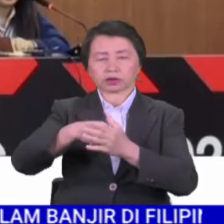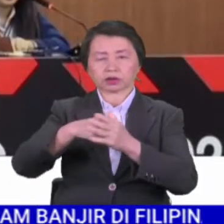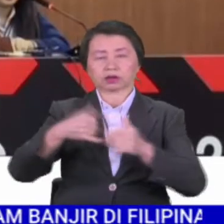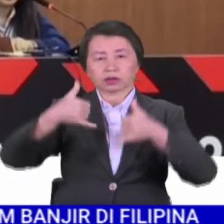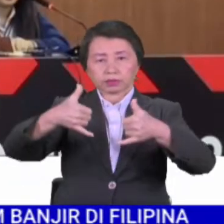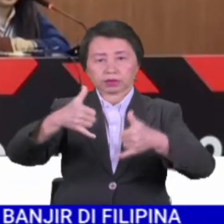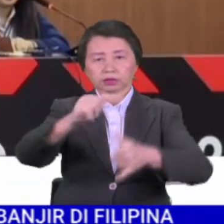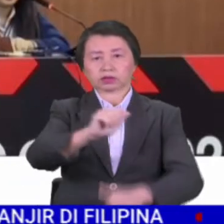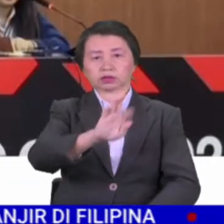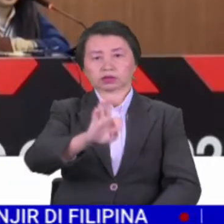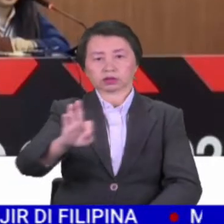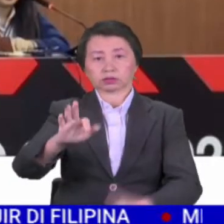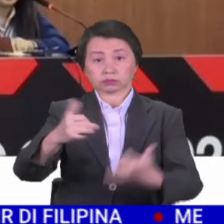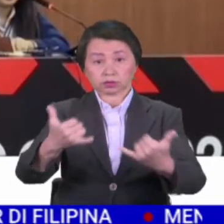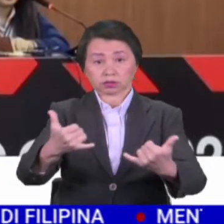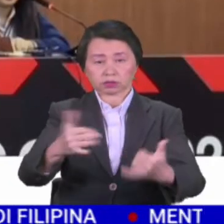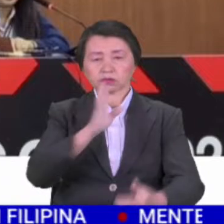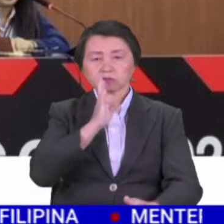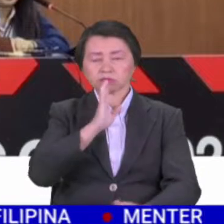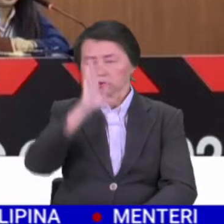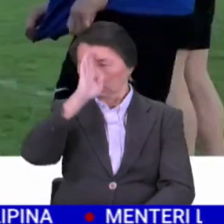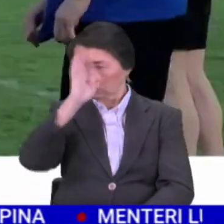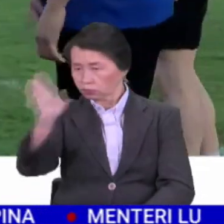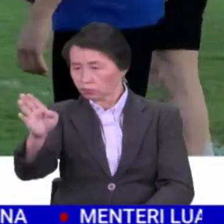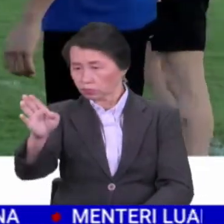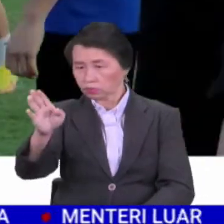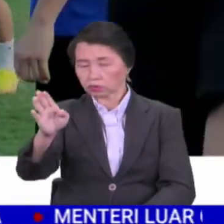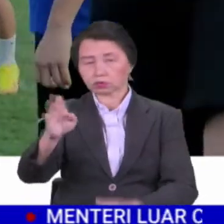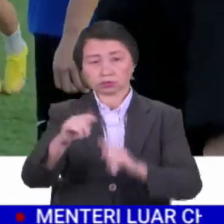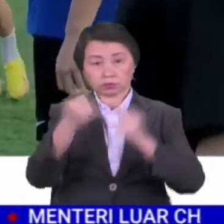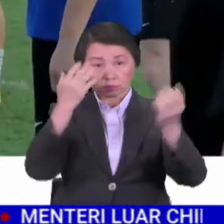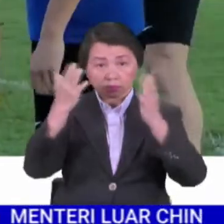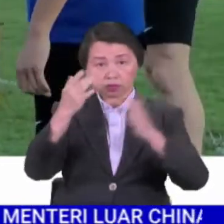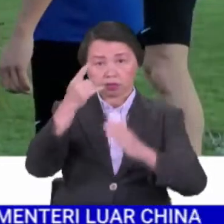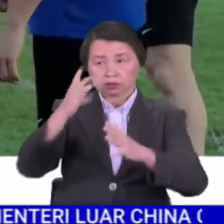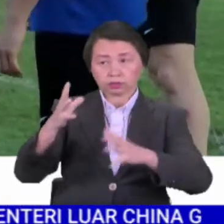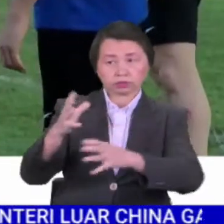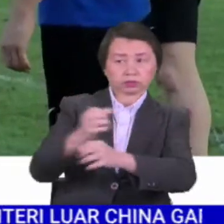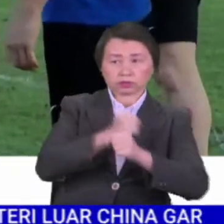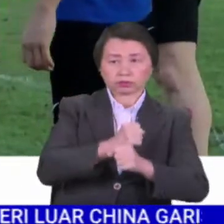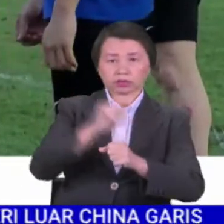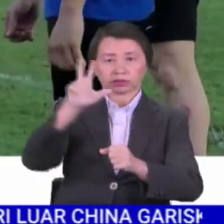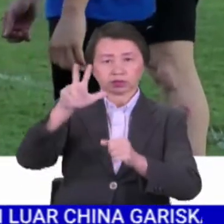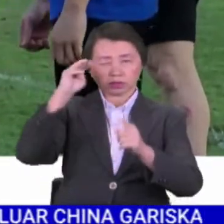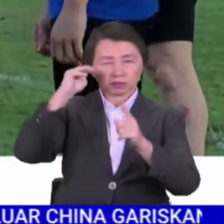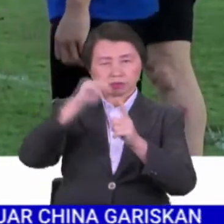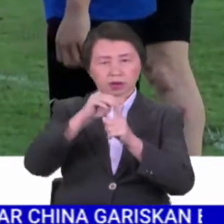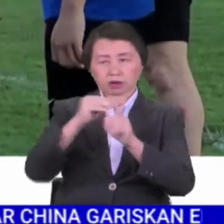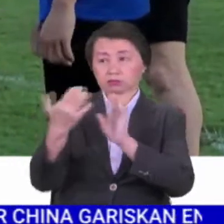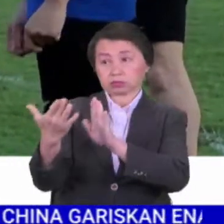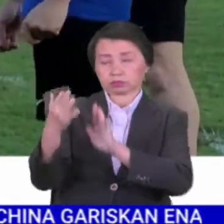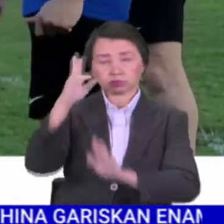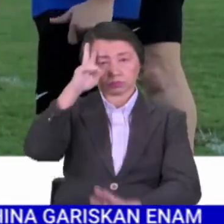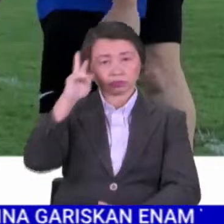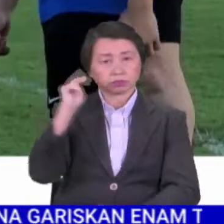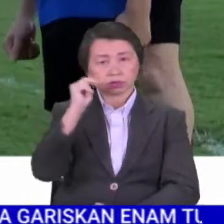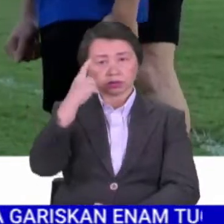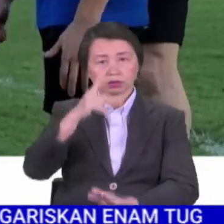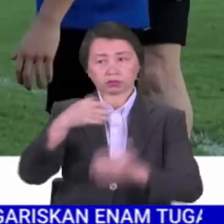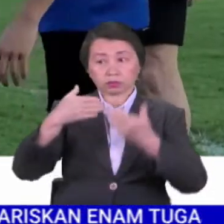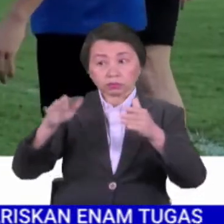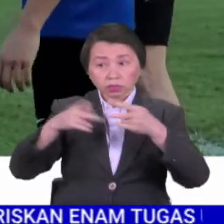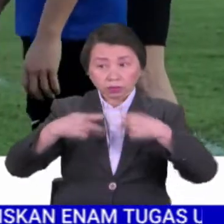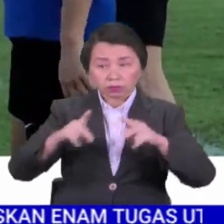kempen Piala AFF kali ini. Katanya fokus utama Harimau Malaya ketika ini adalah untuk mendapatkan 3 mata berdepan Vietnam bagi